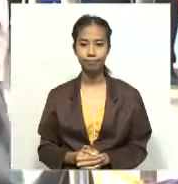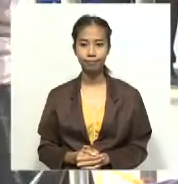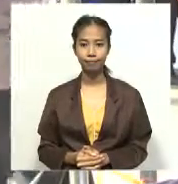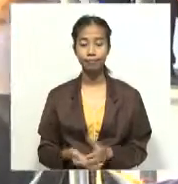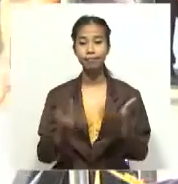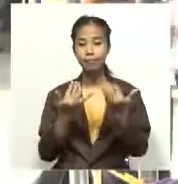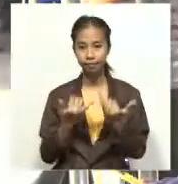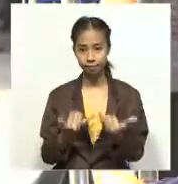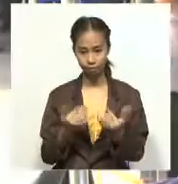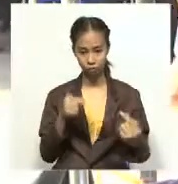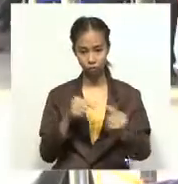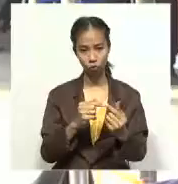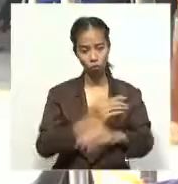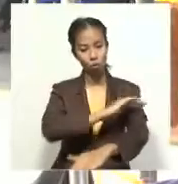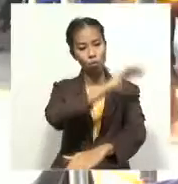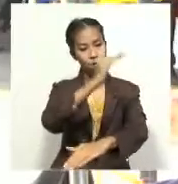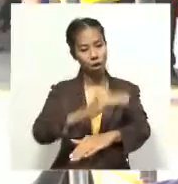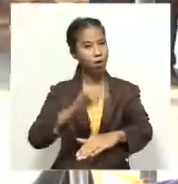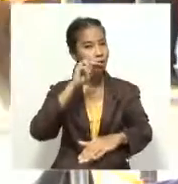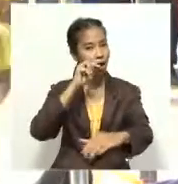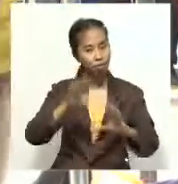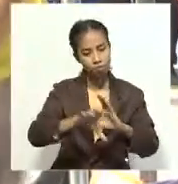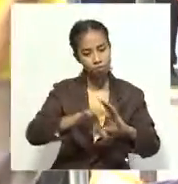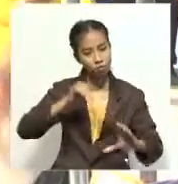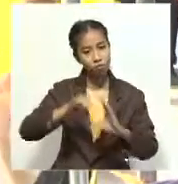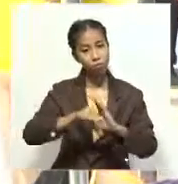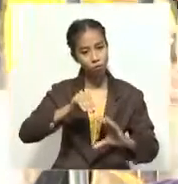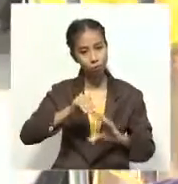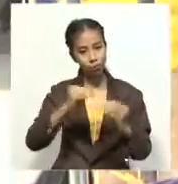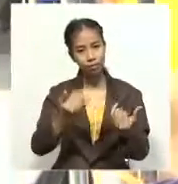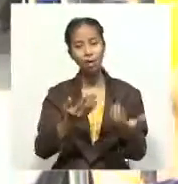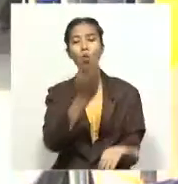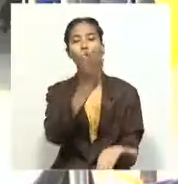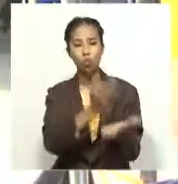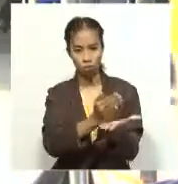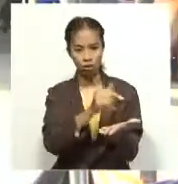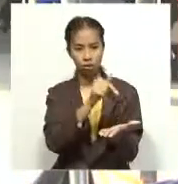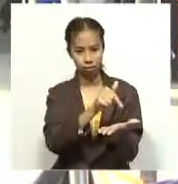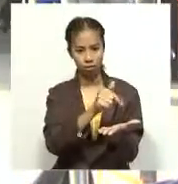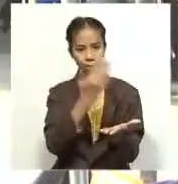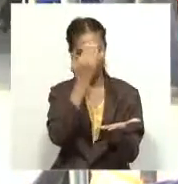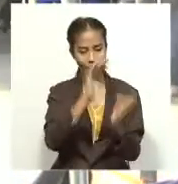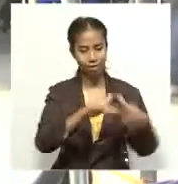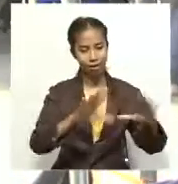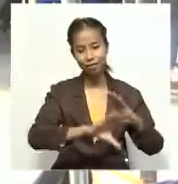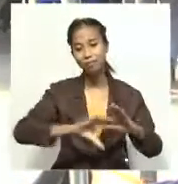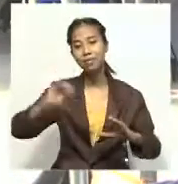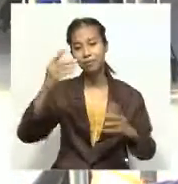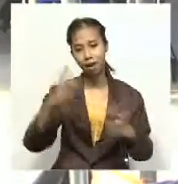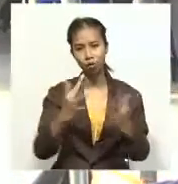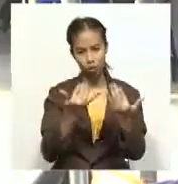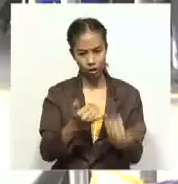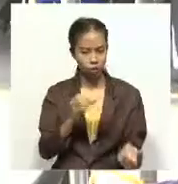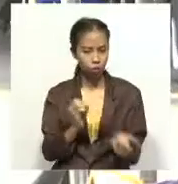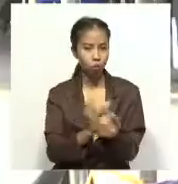ในส่วนของการระบายน้ำในถ้ำหลวงนะครับก็ได้มีการยุติลงตั้งแต่ภารกิจนั้นเสร็จสิ้นลงแล้วนะครับซึ่งก็ส่งผลให้ระดับน้ำในส่ว